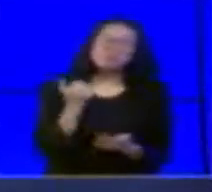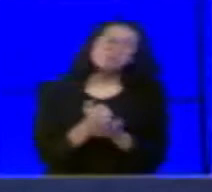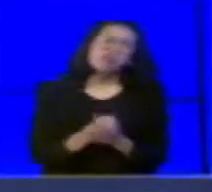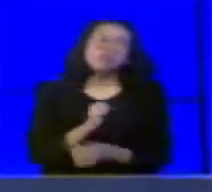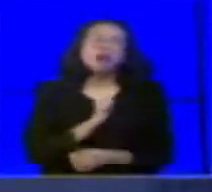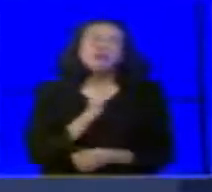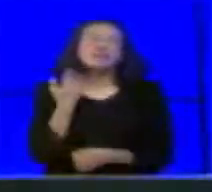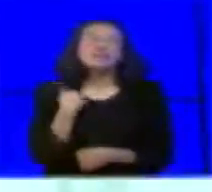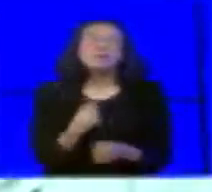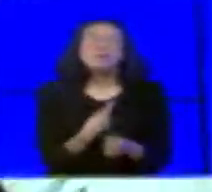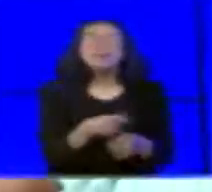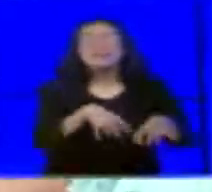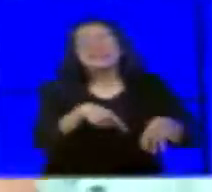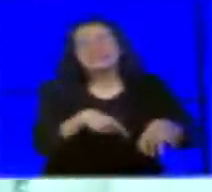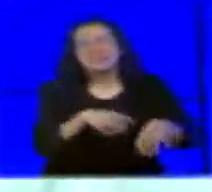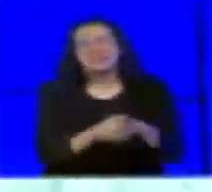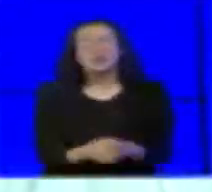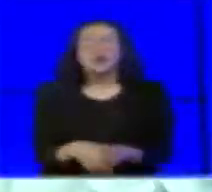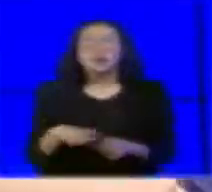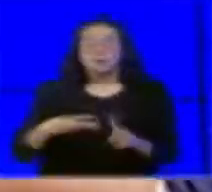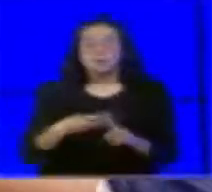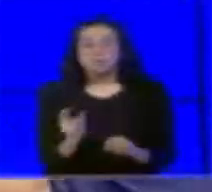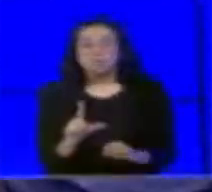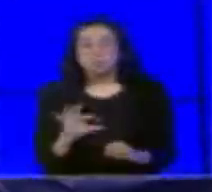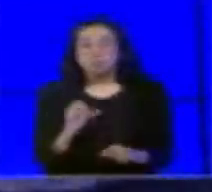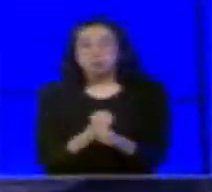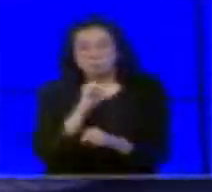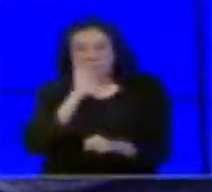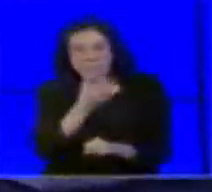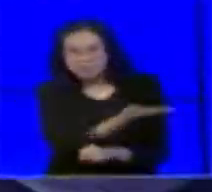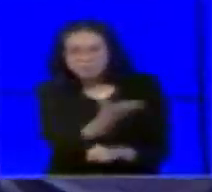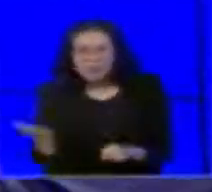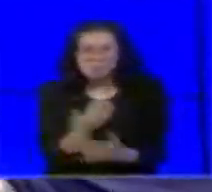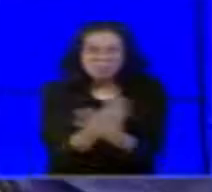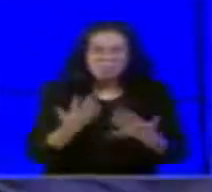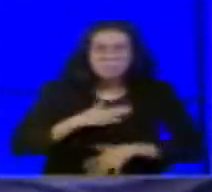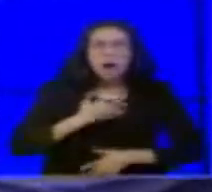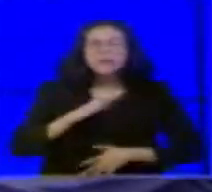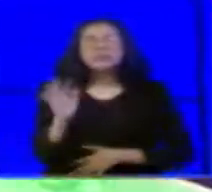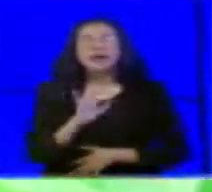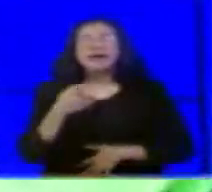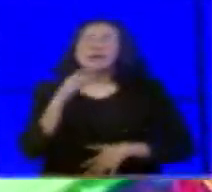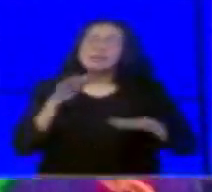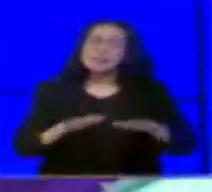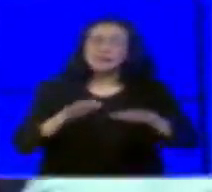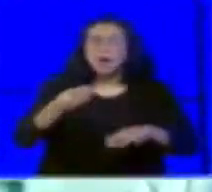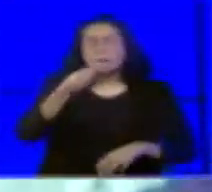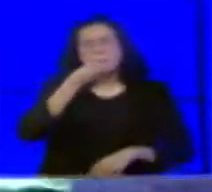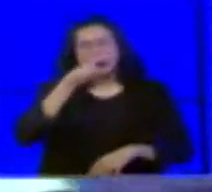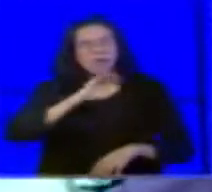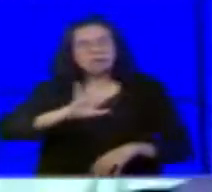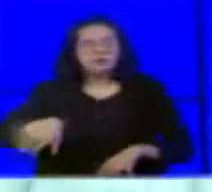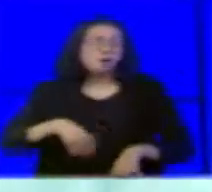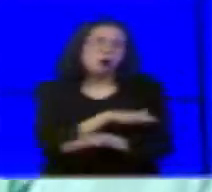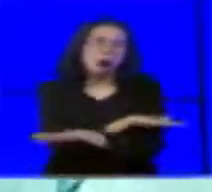beli. Perum Bulog minta masyarakat tidak panik. Bulog menjamin stok pangan aman, terutama stok beras yang mencapai 1,5